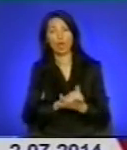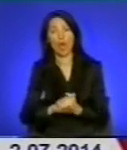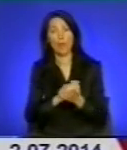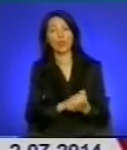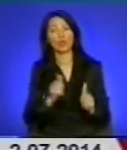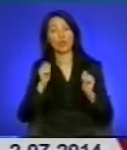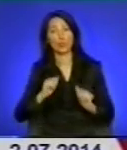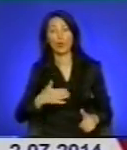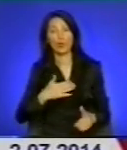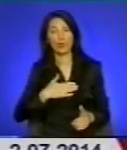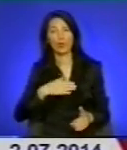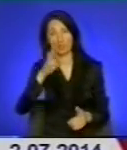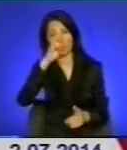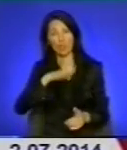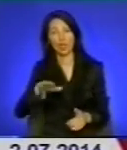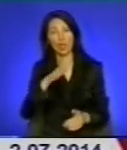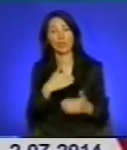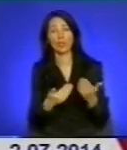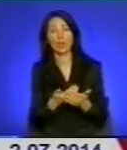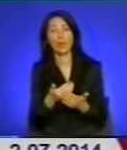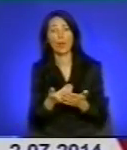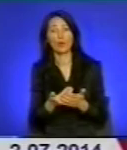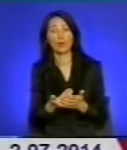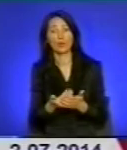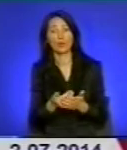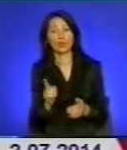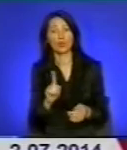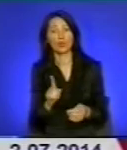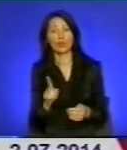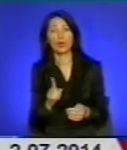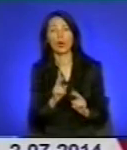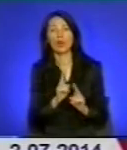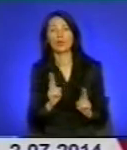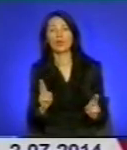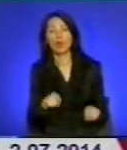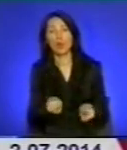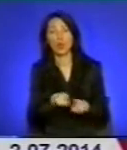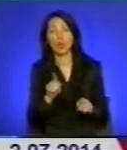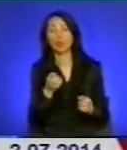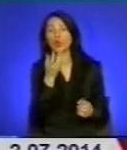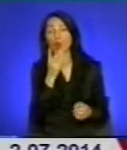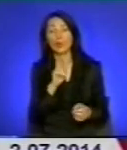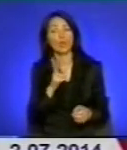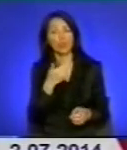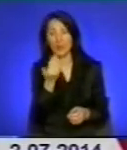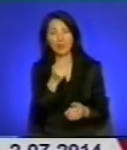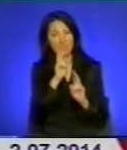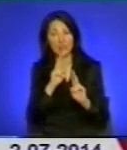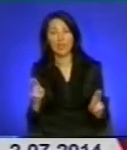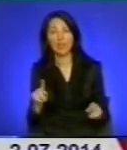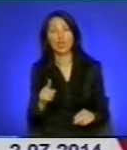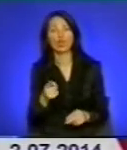спокою в нашій державі Напевно що ніхто так добре як ви не знаєте чому